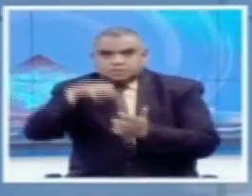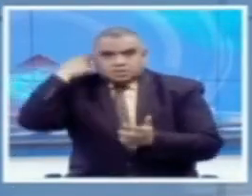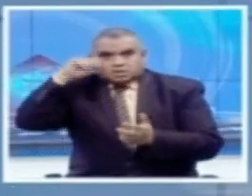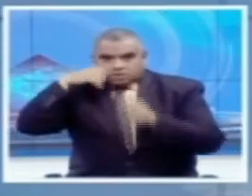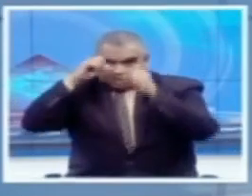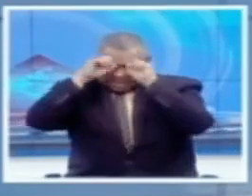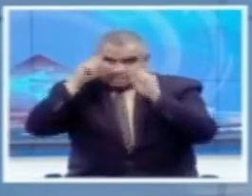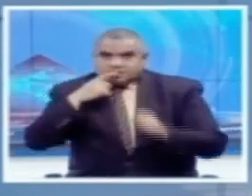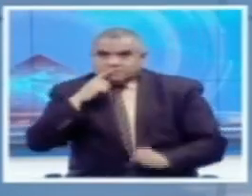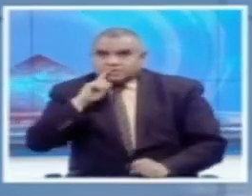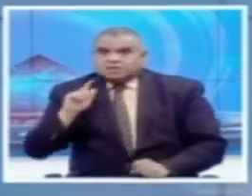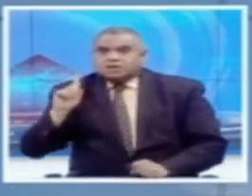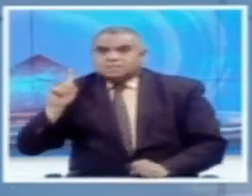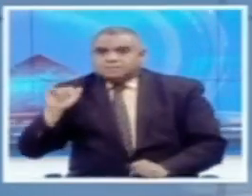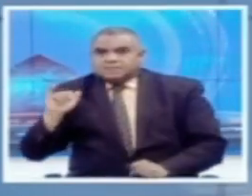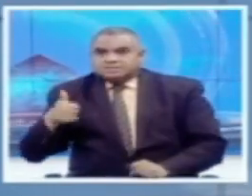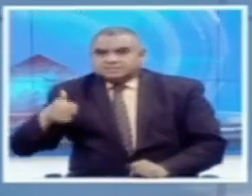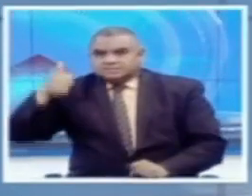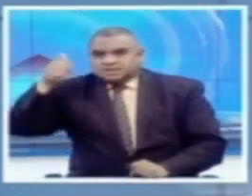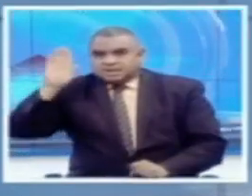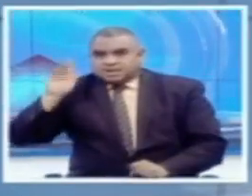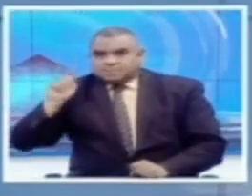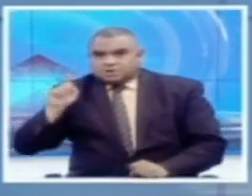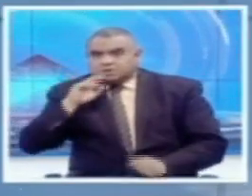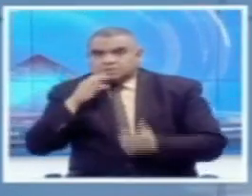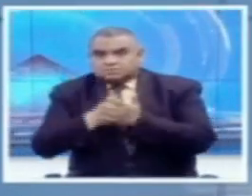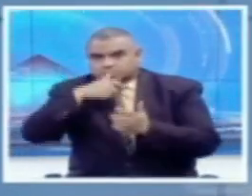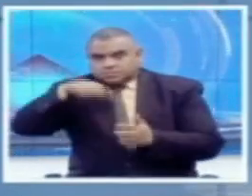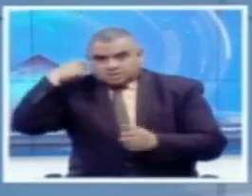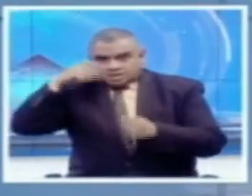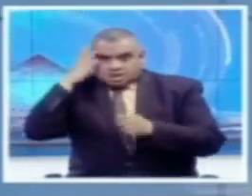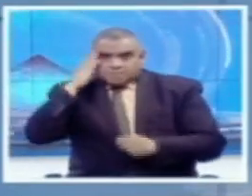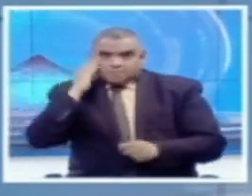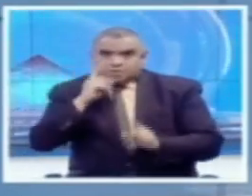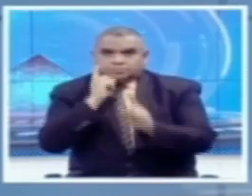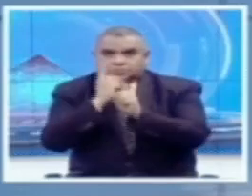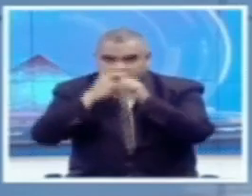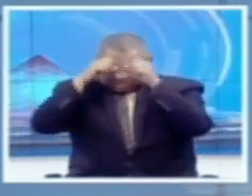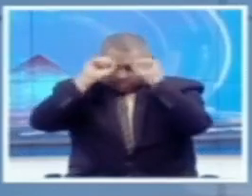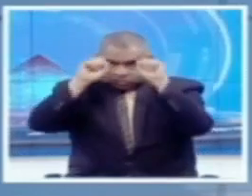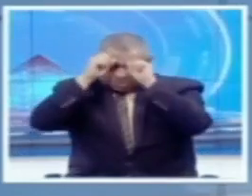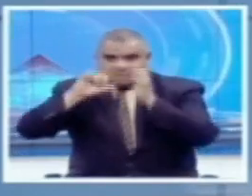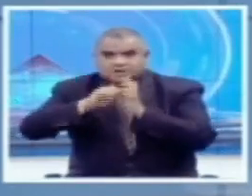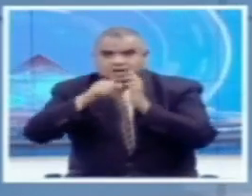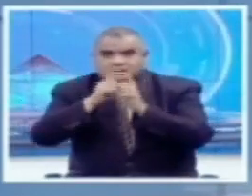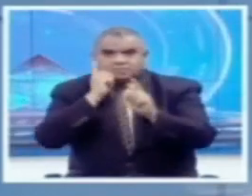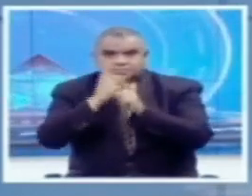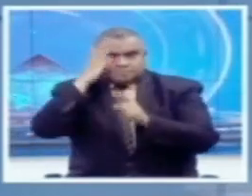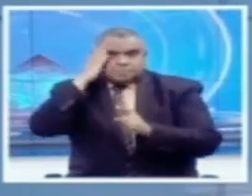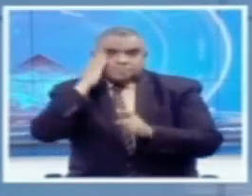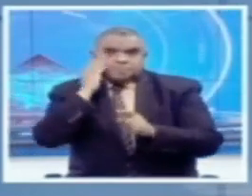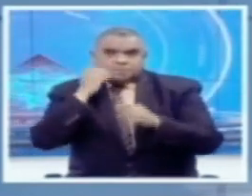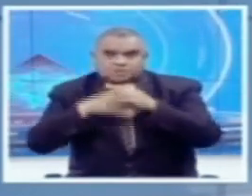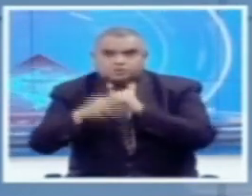رئاسة الجمهورية السفير بسام راضي، صرح بأن السيد الرئيس رحب بالسادة السفراء الجدد وتمنى لهم التوفيق